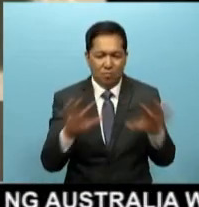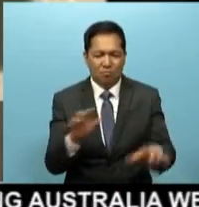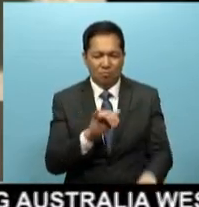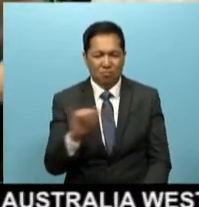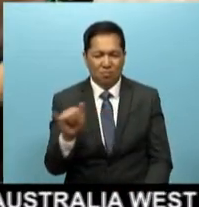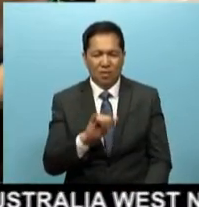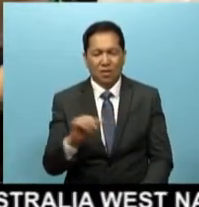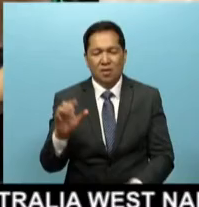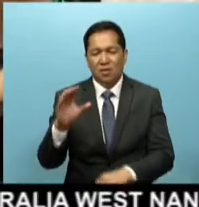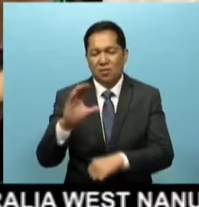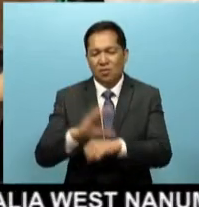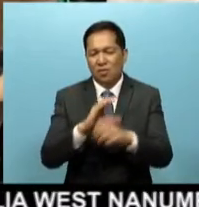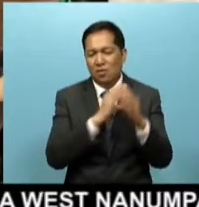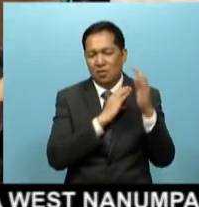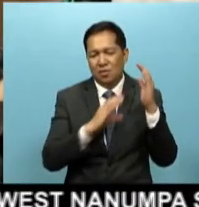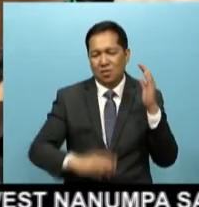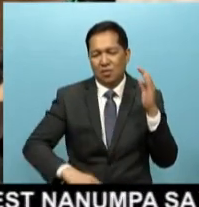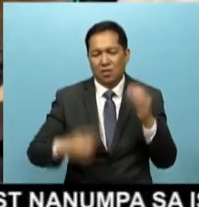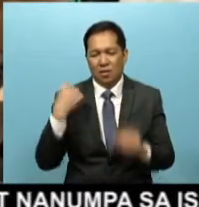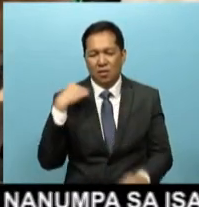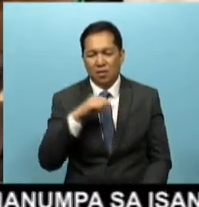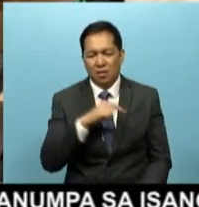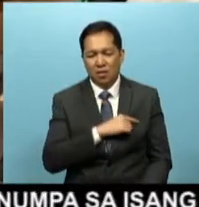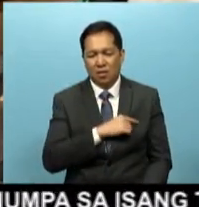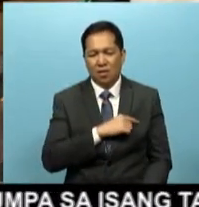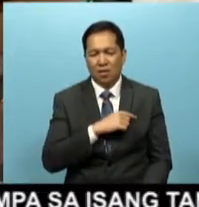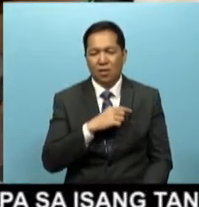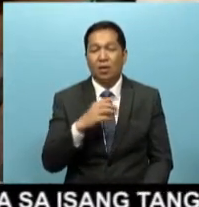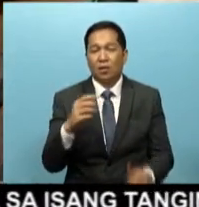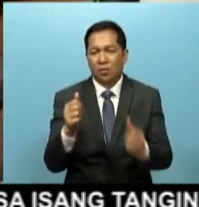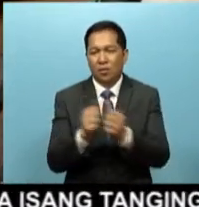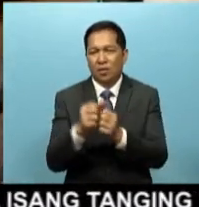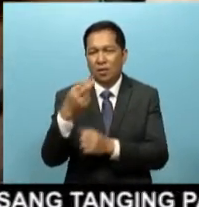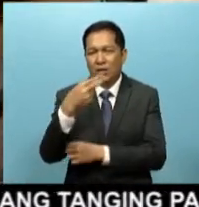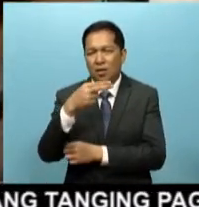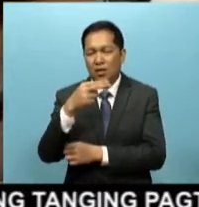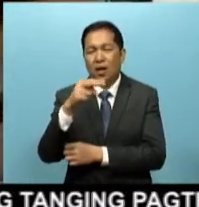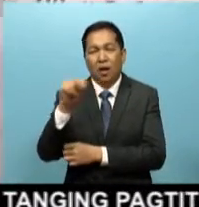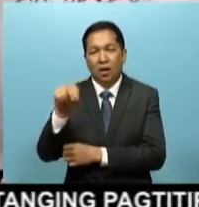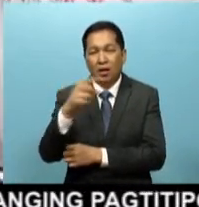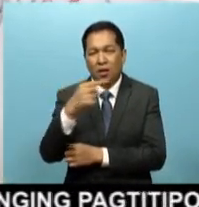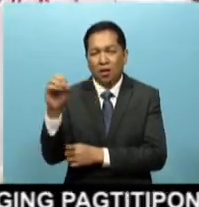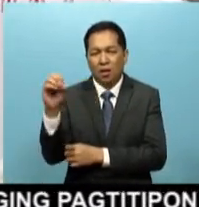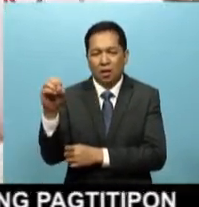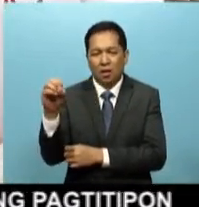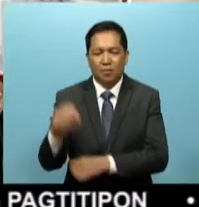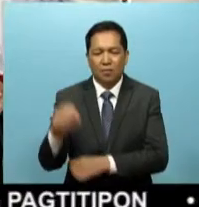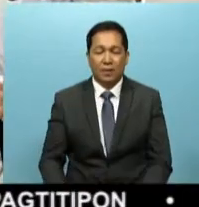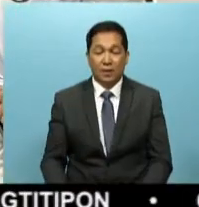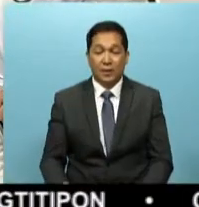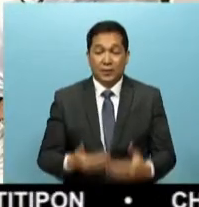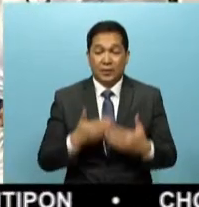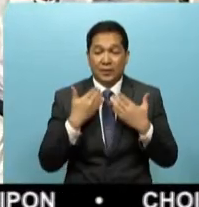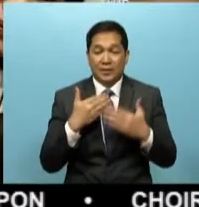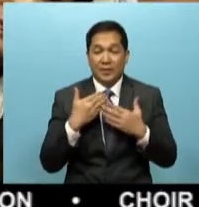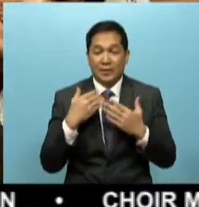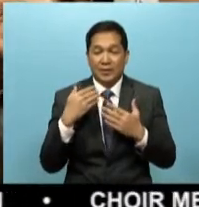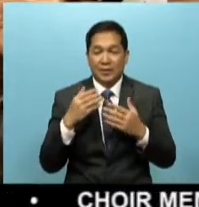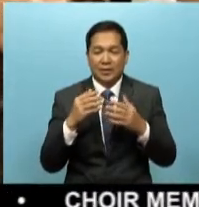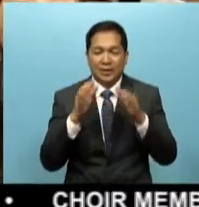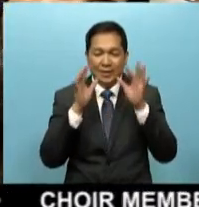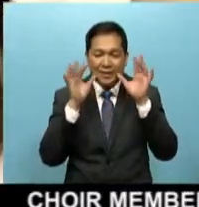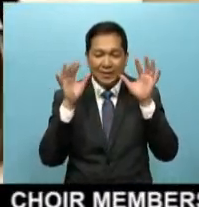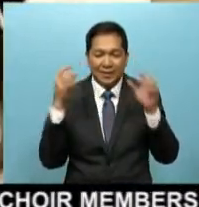bendecidos nosotros, tanto ustedes como Iglesia de Cristo, como nosotros ONG. Witnessing the smiles of the volunteers, it